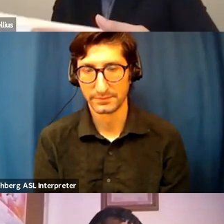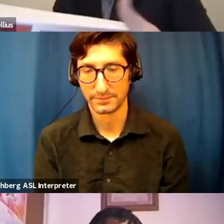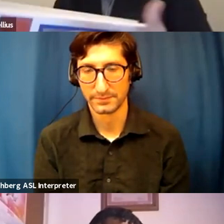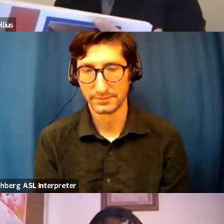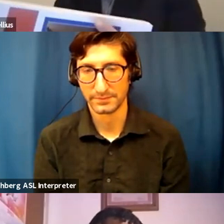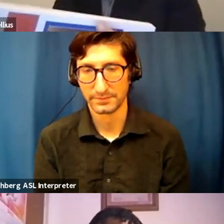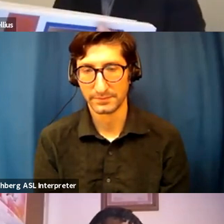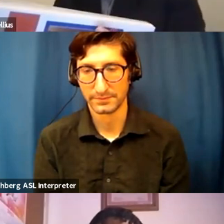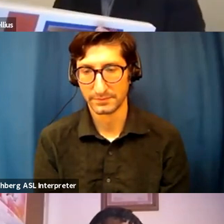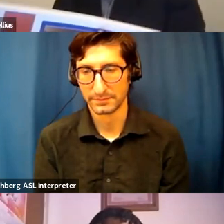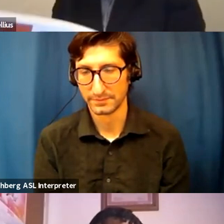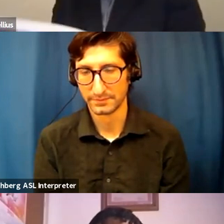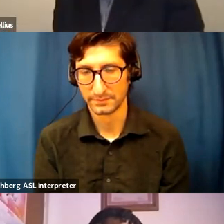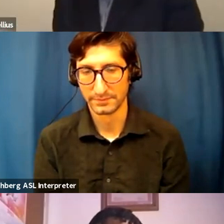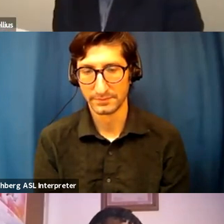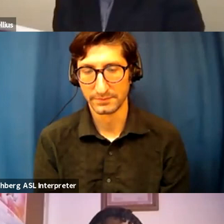然后是斜杠，然后是 download